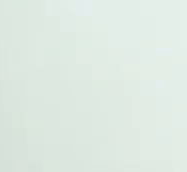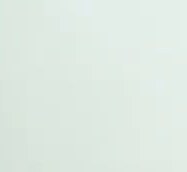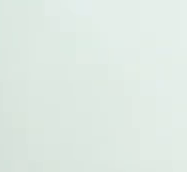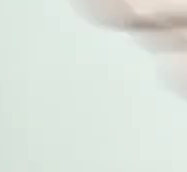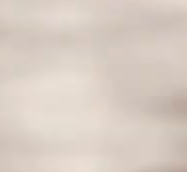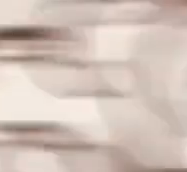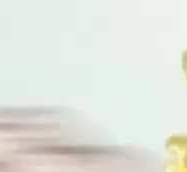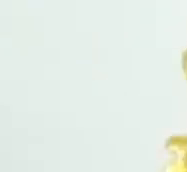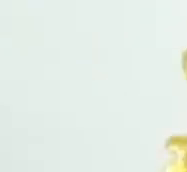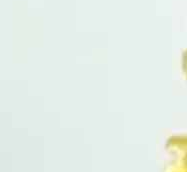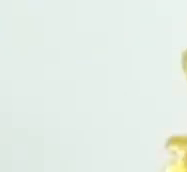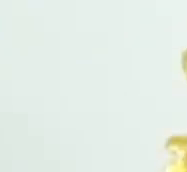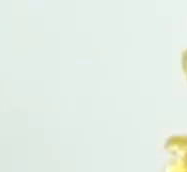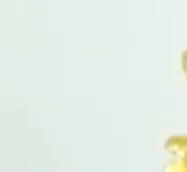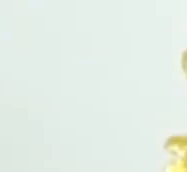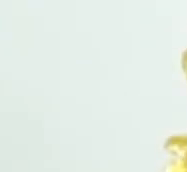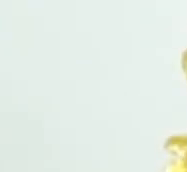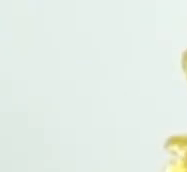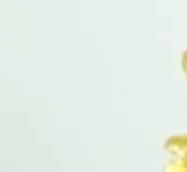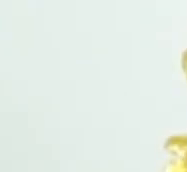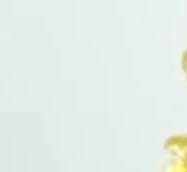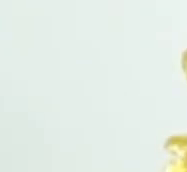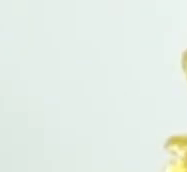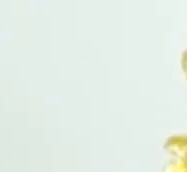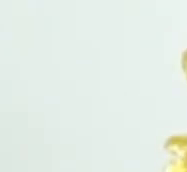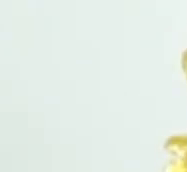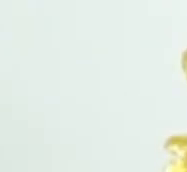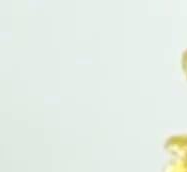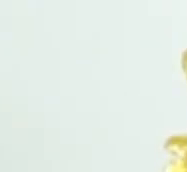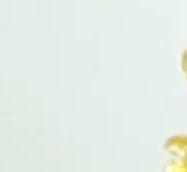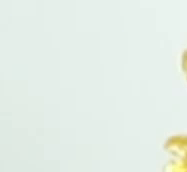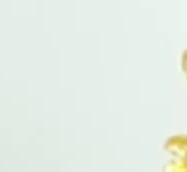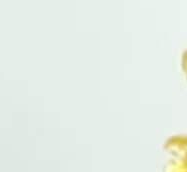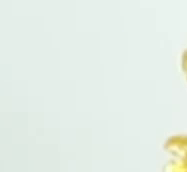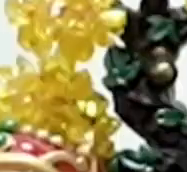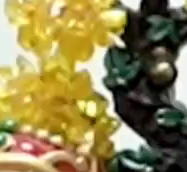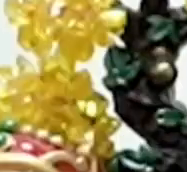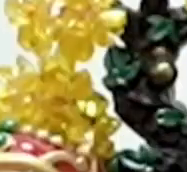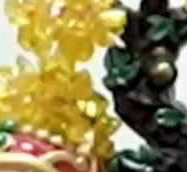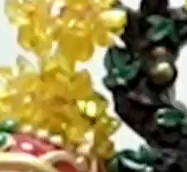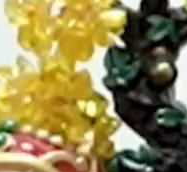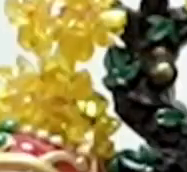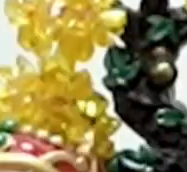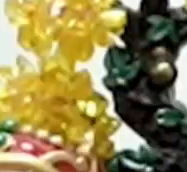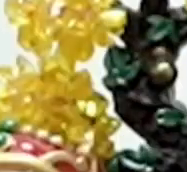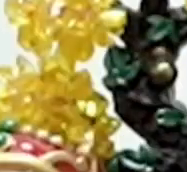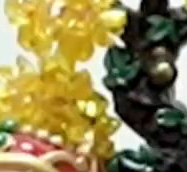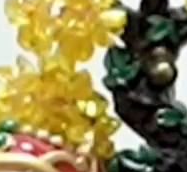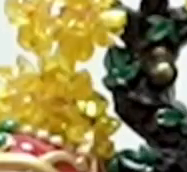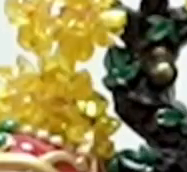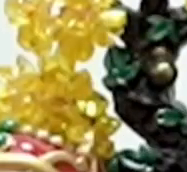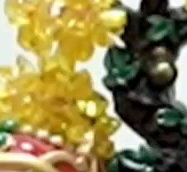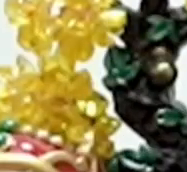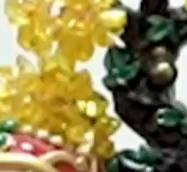Piggy. Muli po, ito po yung mga gabay, patnubay, palala at prediction lamang ni Master Hans Kuwa. Nasa inyong mga kamay, nasa